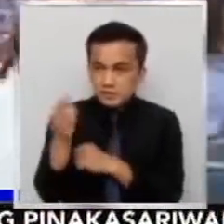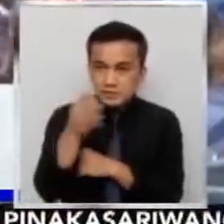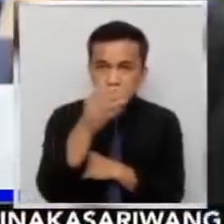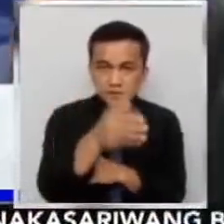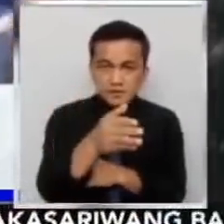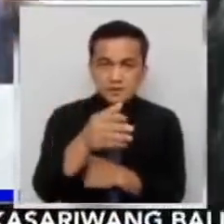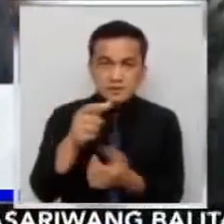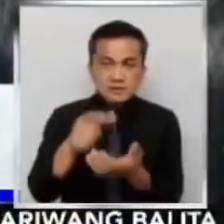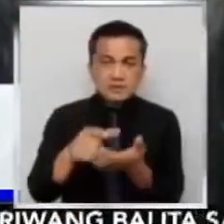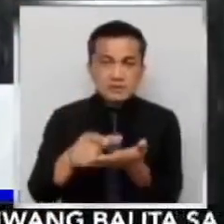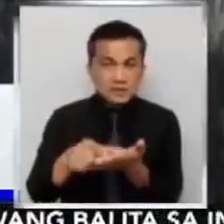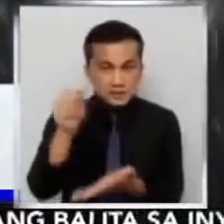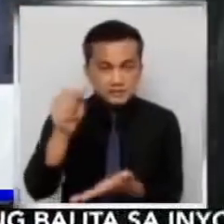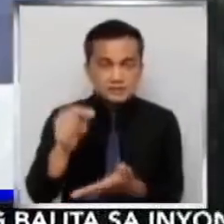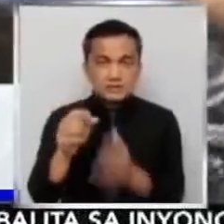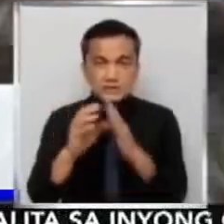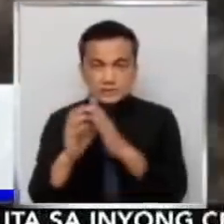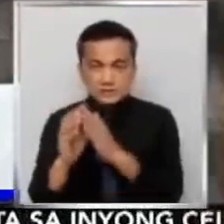City.